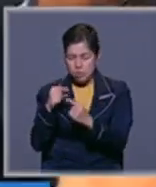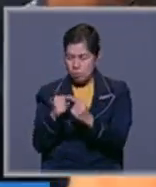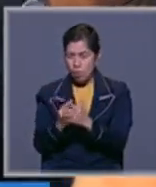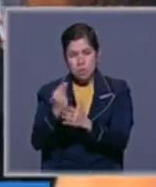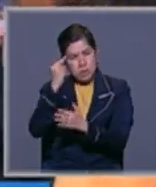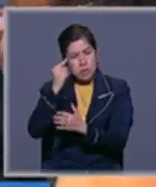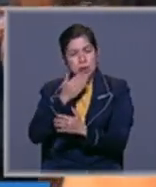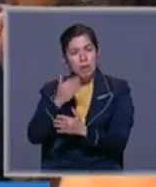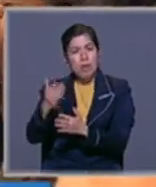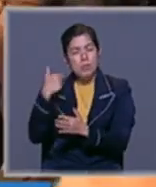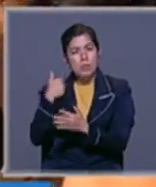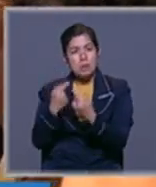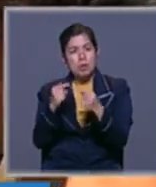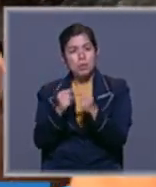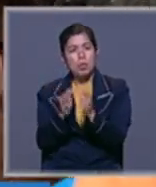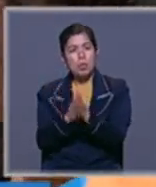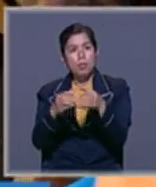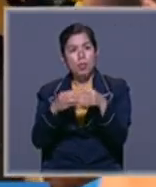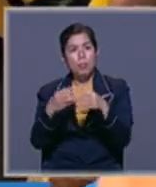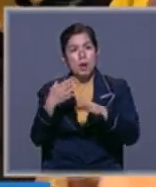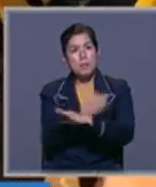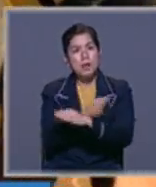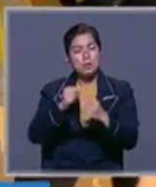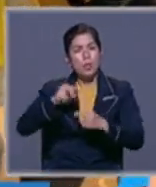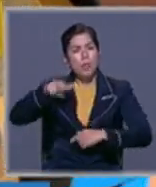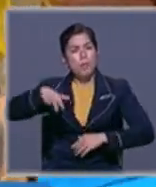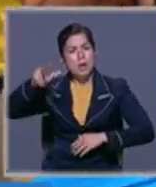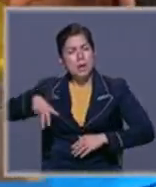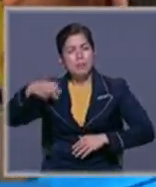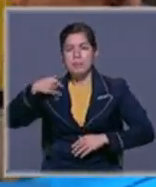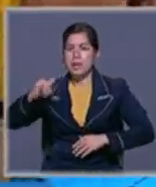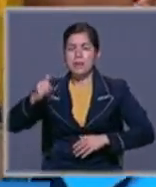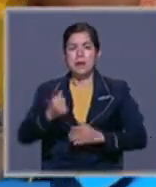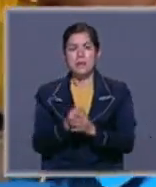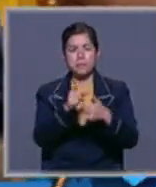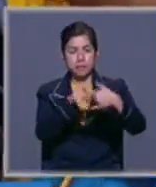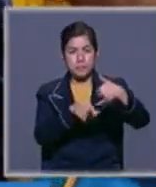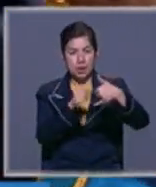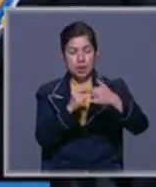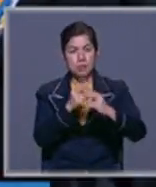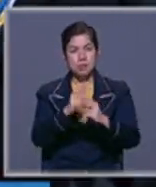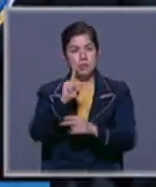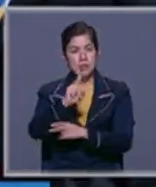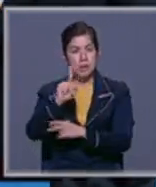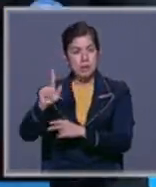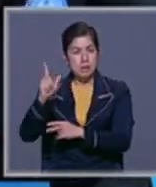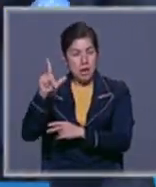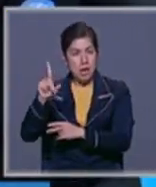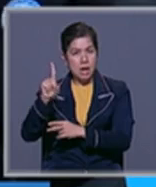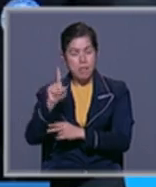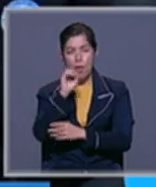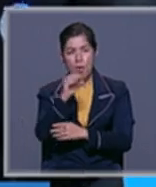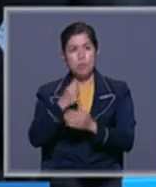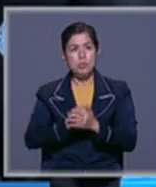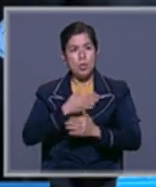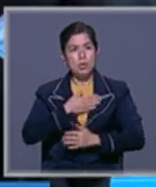นจะร่วมงานกับเพื่อไทยหรือไม่นั้นไม่ทราบคุณลดาวันวงศรีวงศ์มีตำแหน่งในพรรคเป็นโฆษกพรรคบอกว่าดีใจที่คุณสุรินทร์